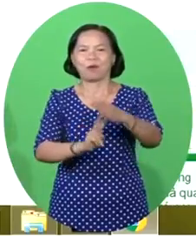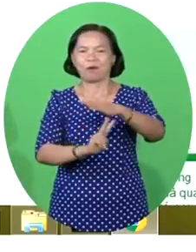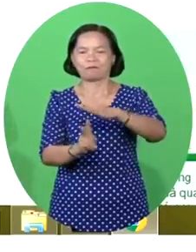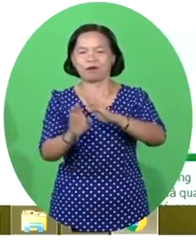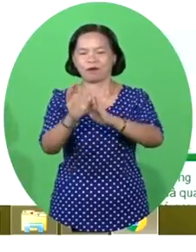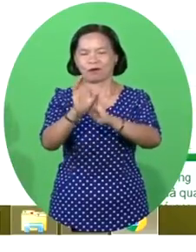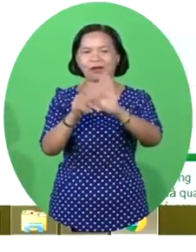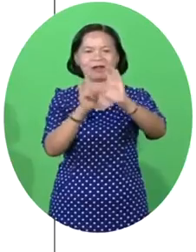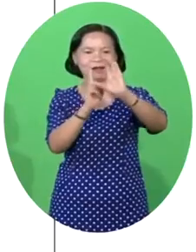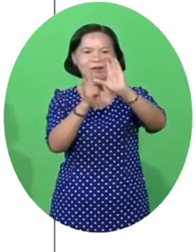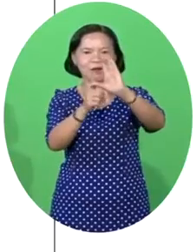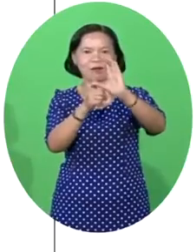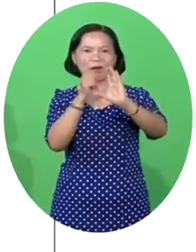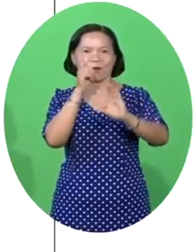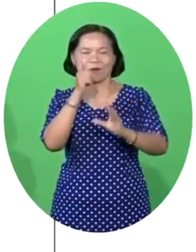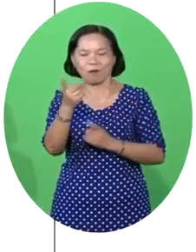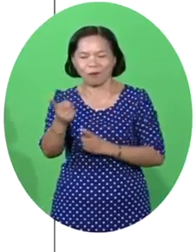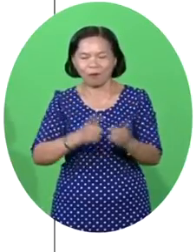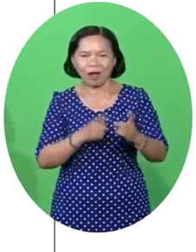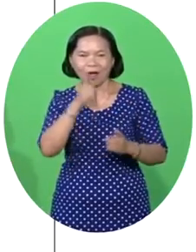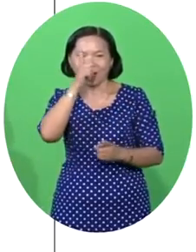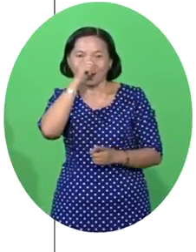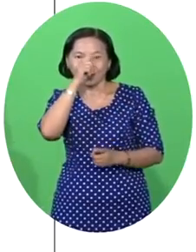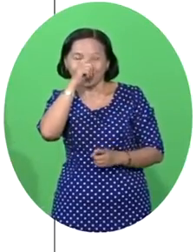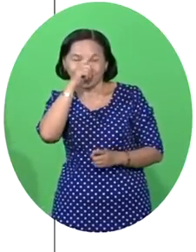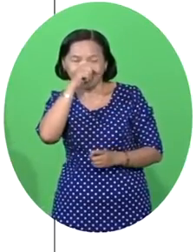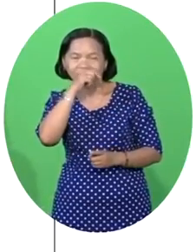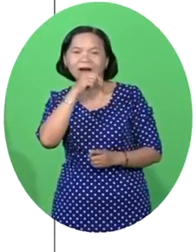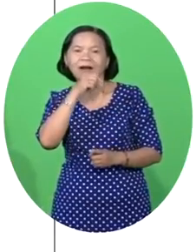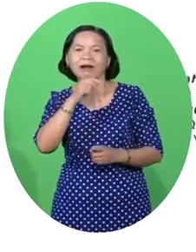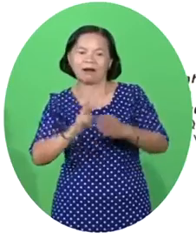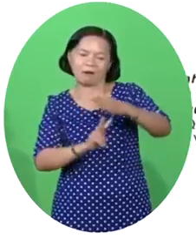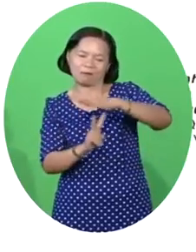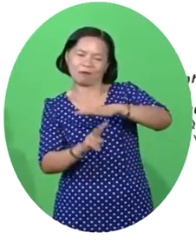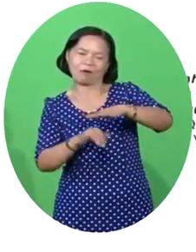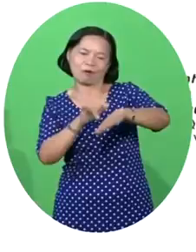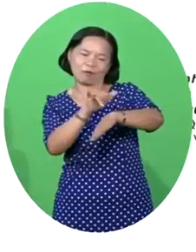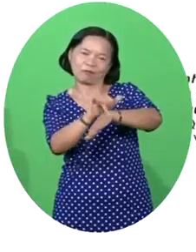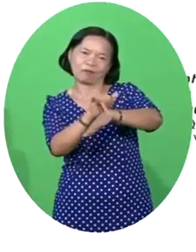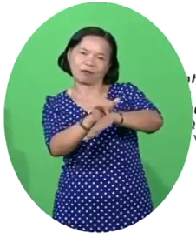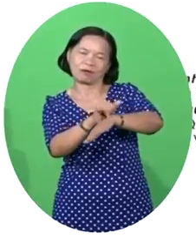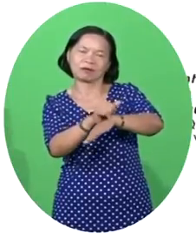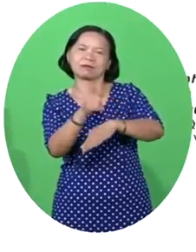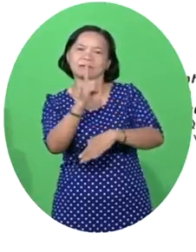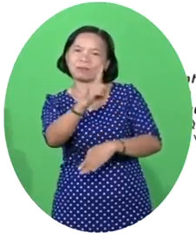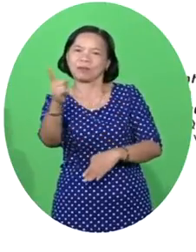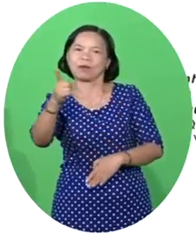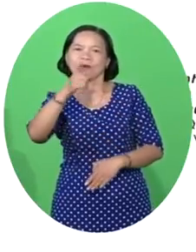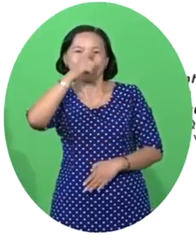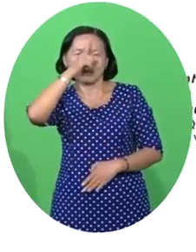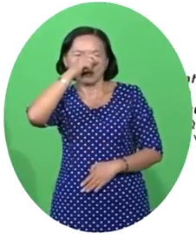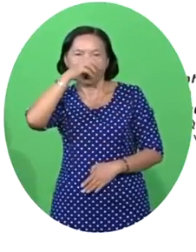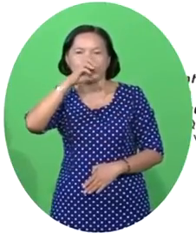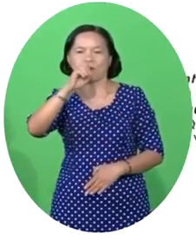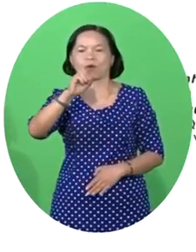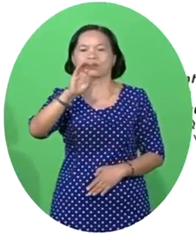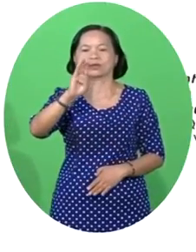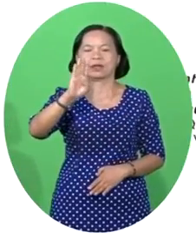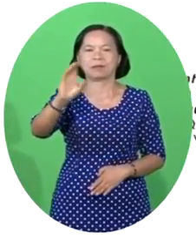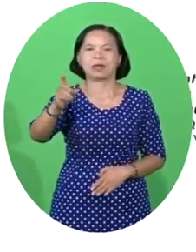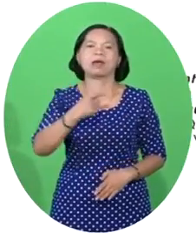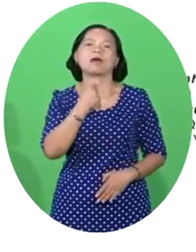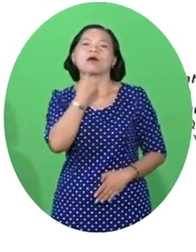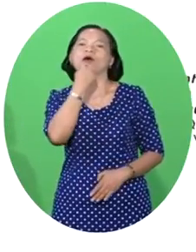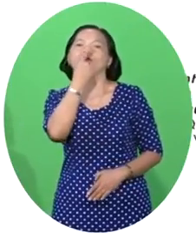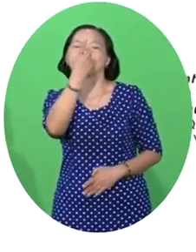cụ quản lý rủi ro đối với từng mảng rủi ro chính và vốn yêu cầu tối thiểu cho từng rủi ro đó. Việc OCB sẵn lòng công bố các thông